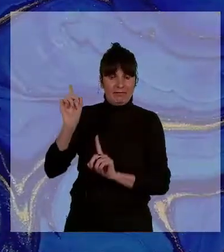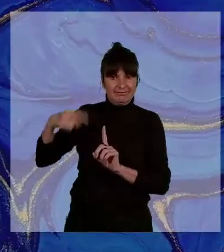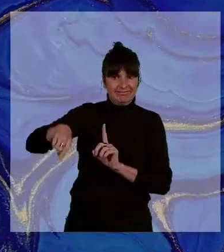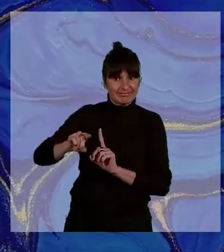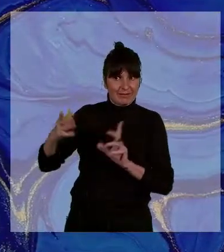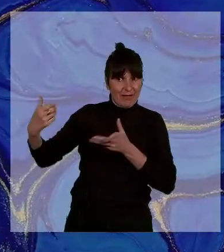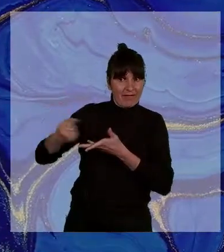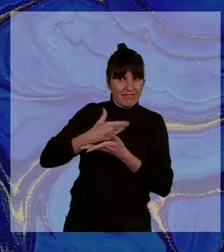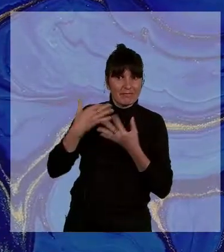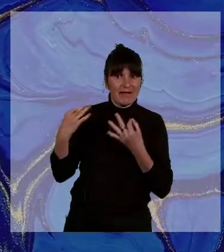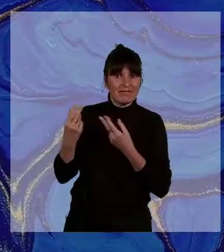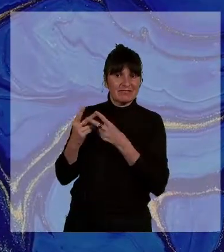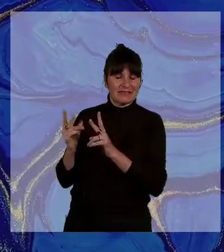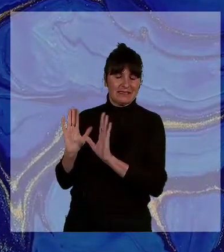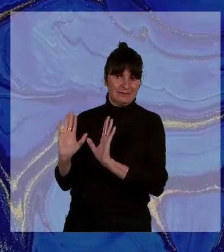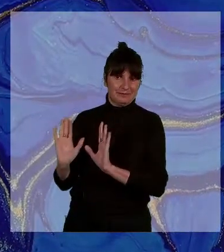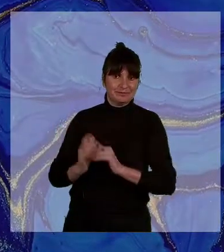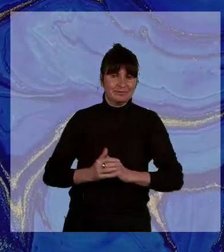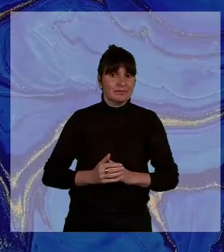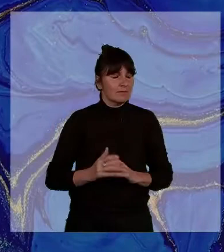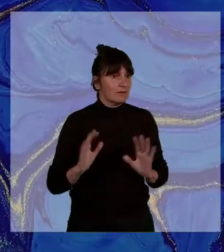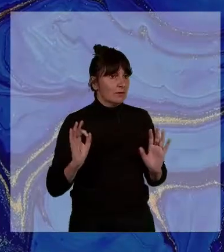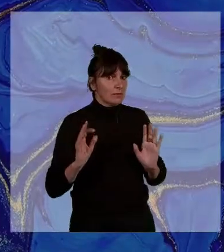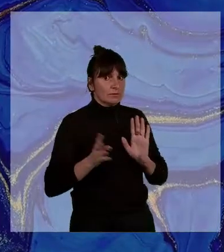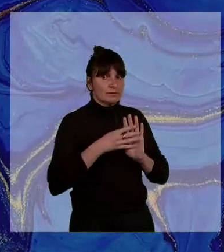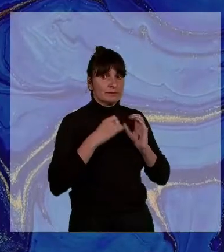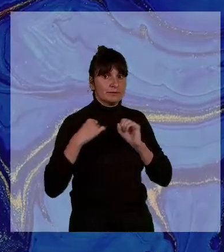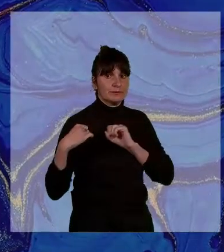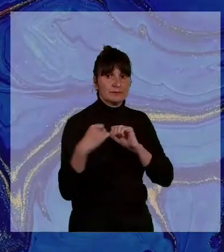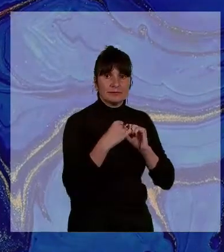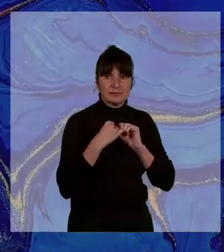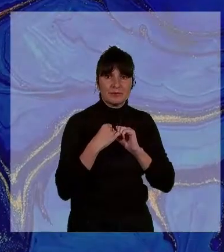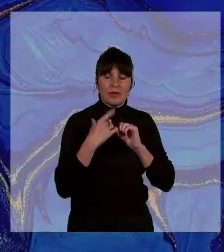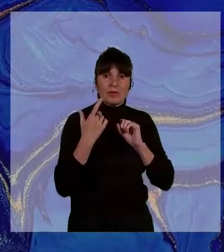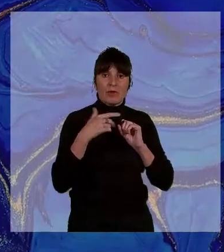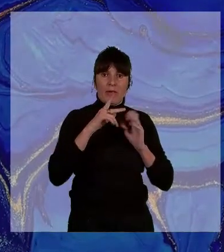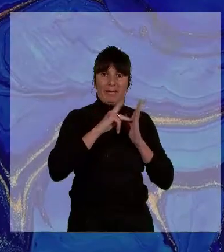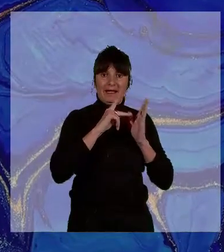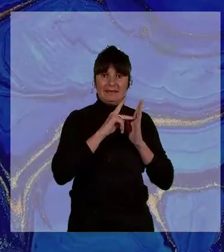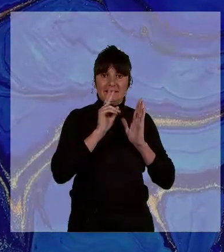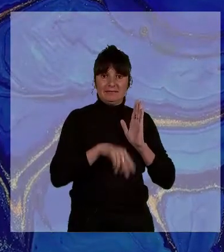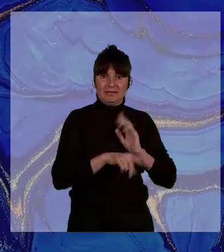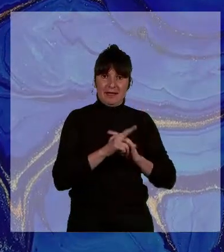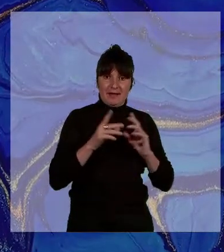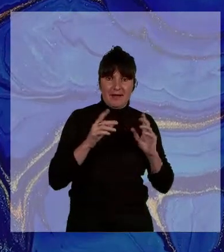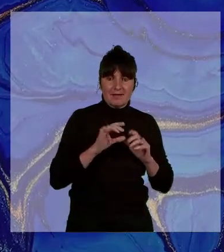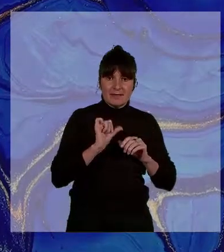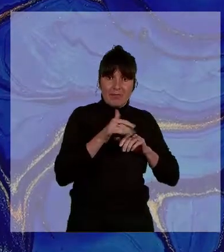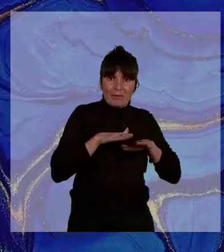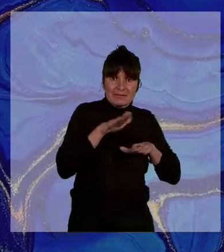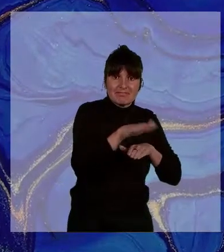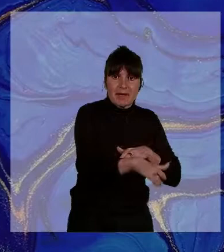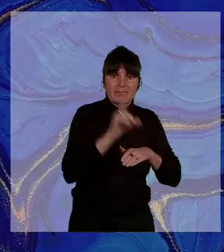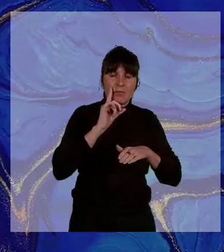ville. Bonjour. Alors, cet accord, c'était un jalon dans notre vie, non seulement de par son champ